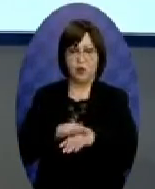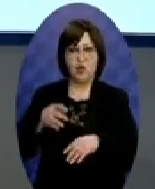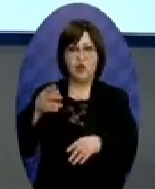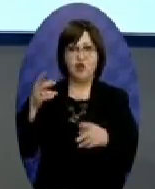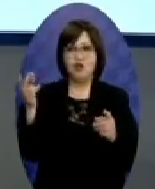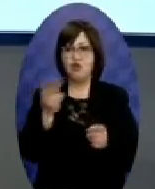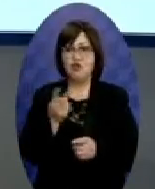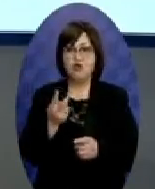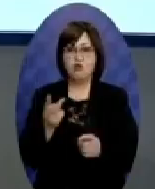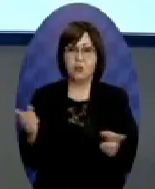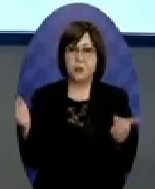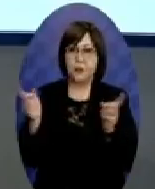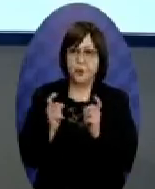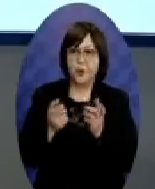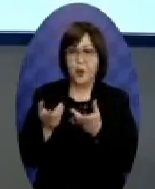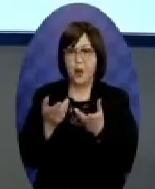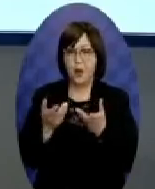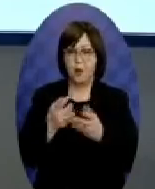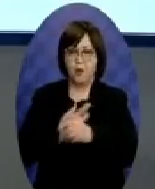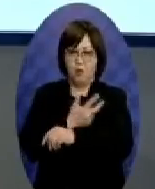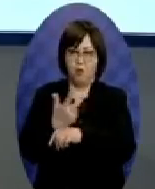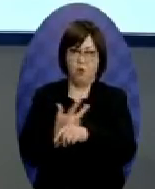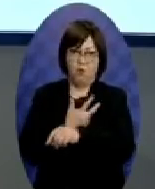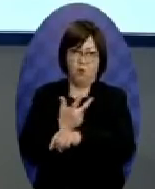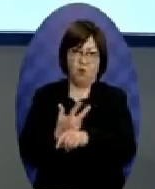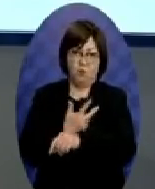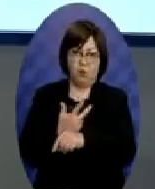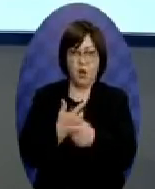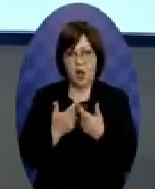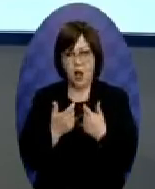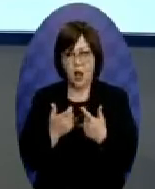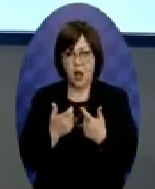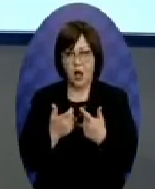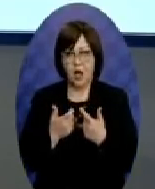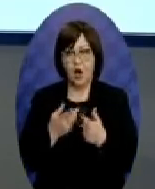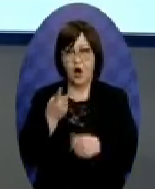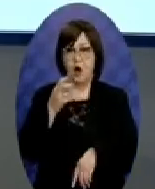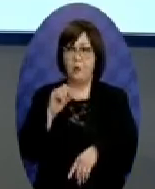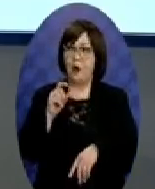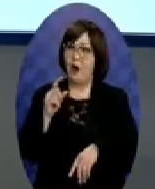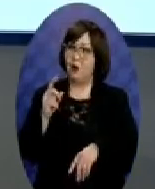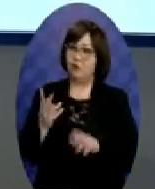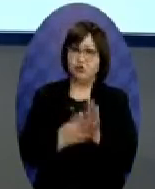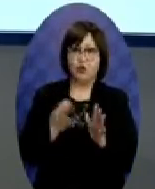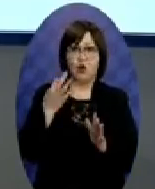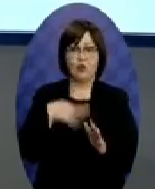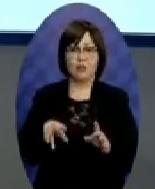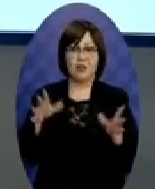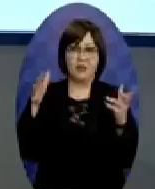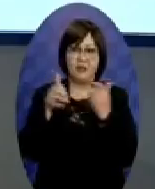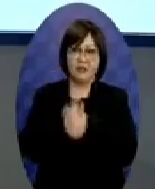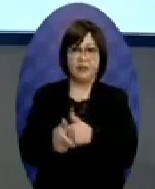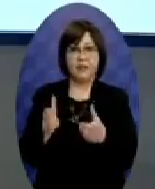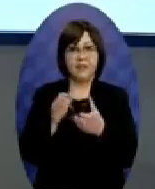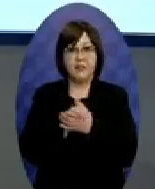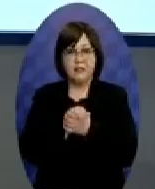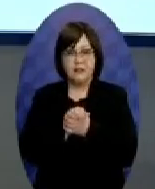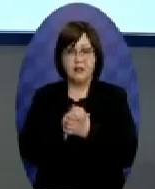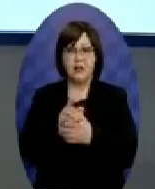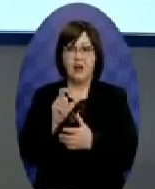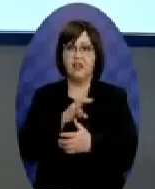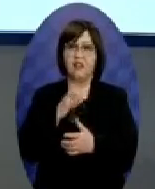гар үргэлжилсэн байна. За хэдийгээр Японы хэвлэл мэдээллийн хэрэгслүүд 2019 онд Инхийн гэрээ болон Курили арлын